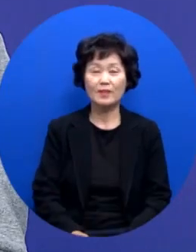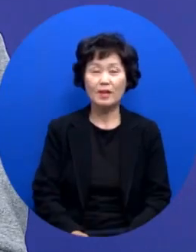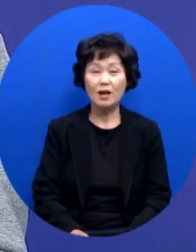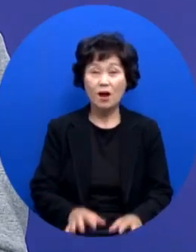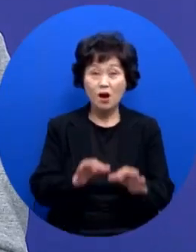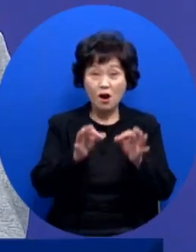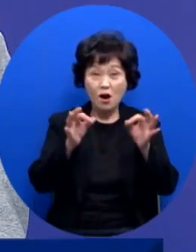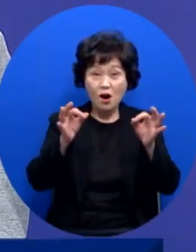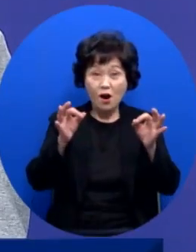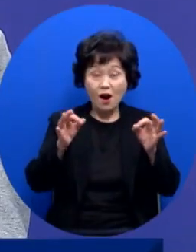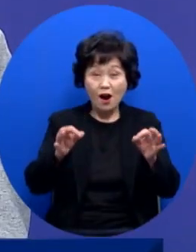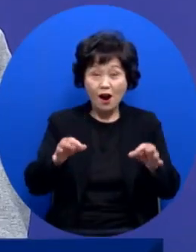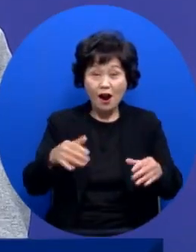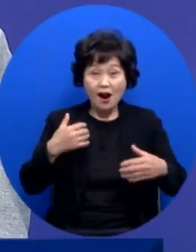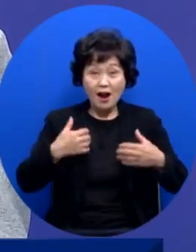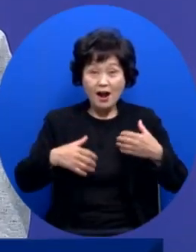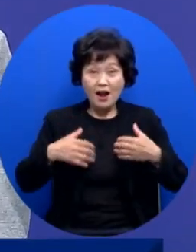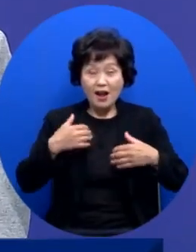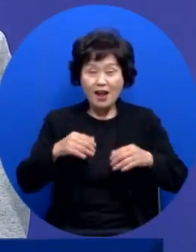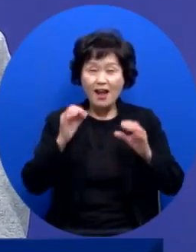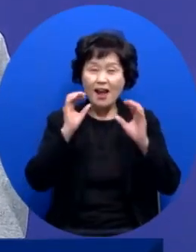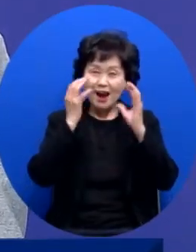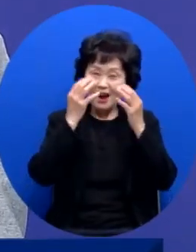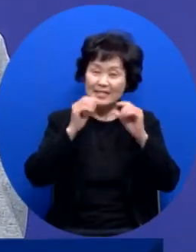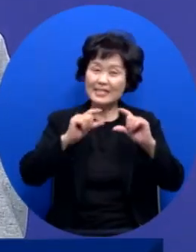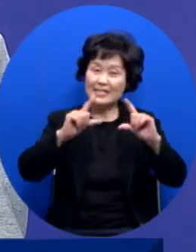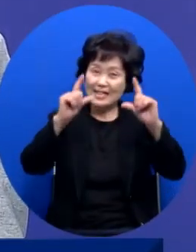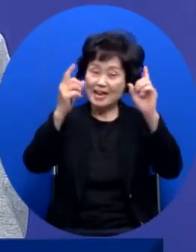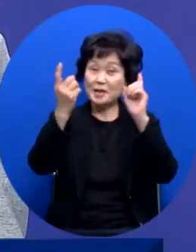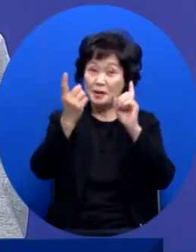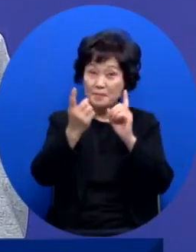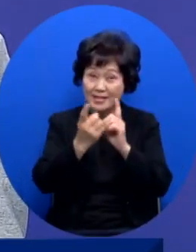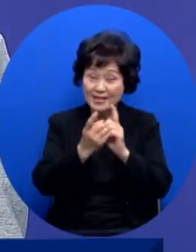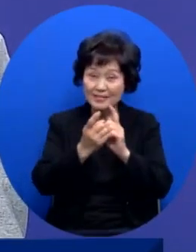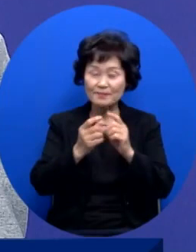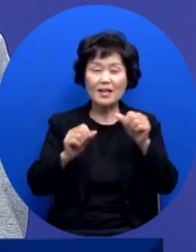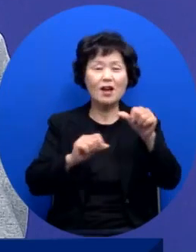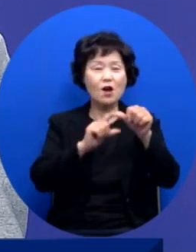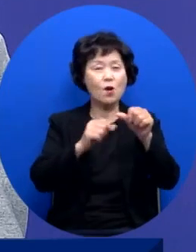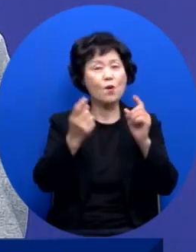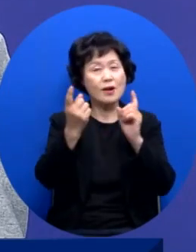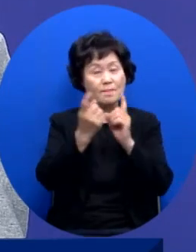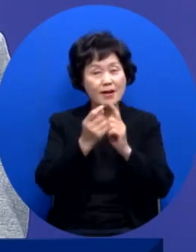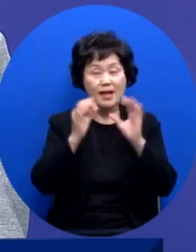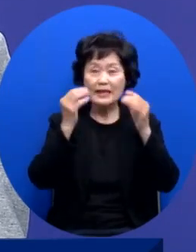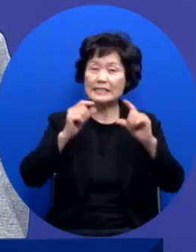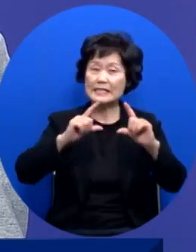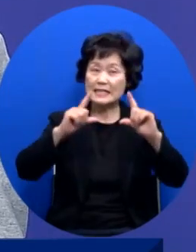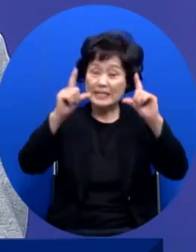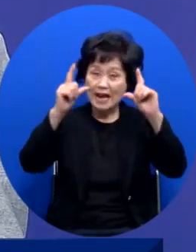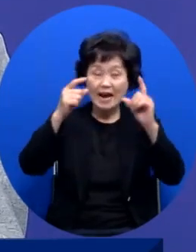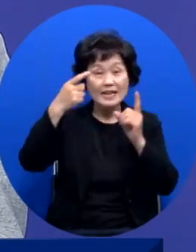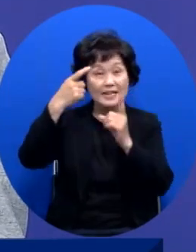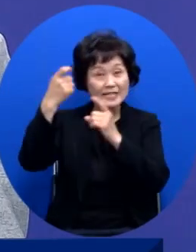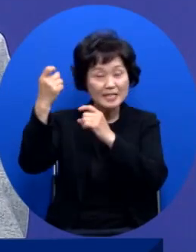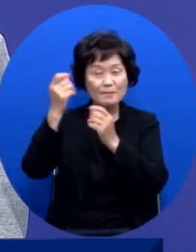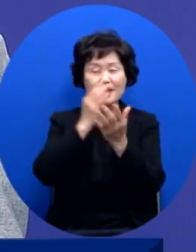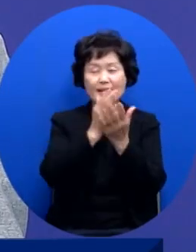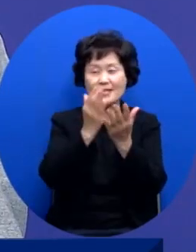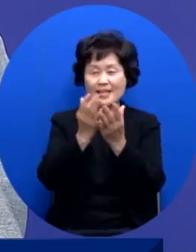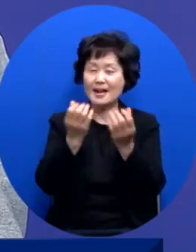오랜만에 활기찬 어린이날을 맞았습니다. 푸르른 계절 5월을 맞아 어린이날을 기념하는 다양한 행사가